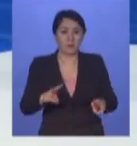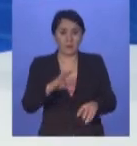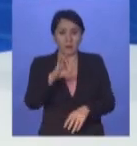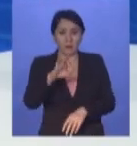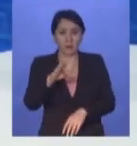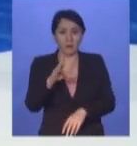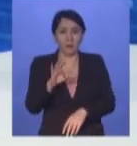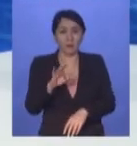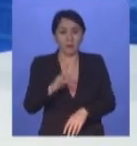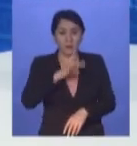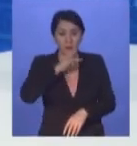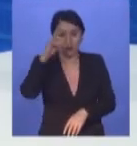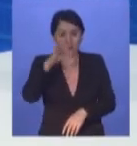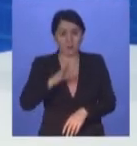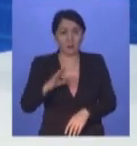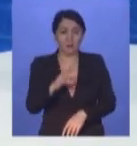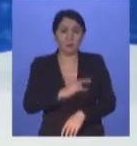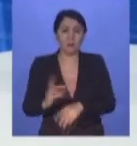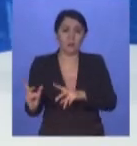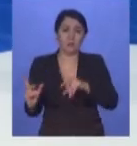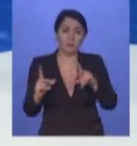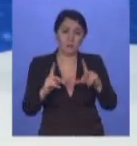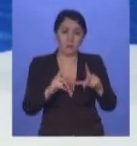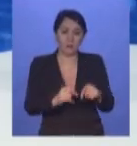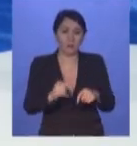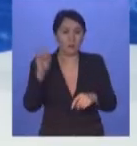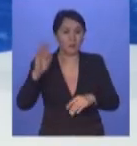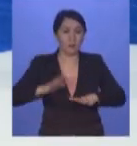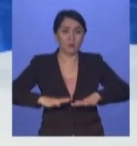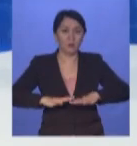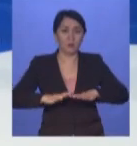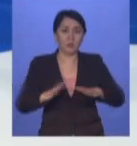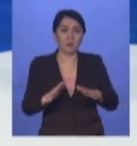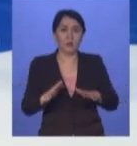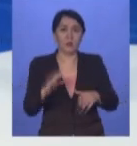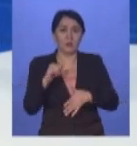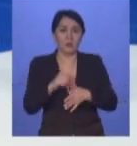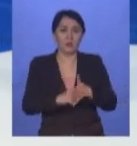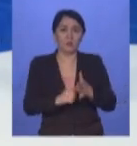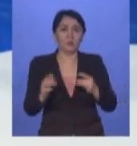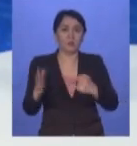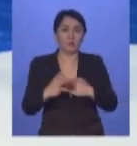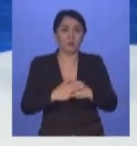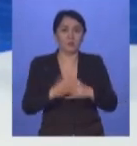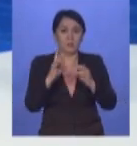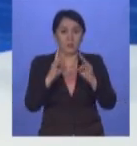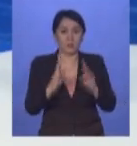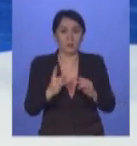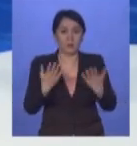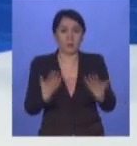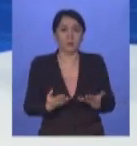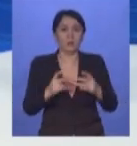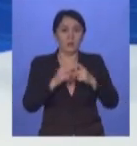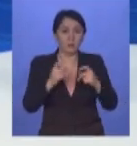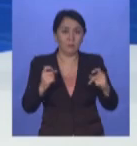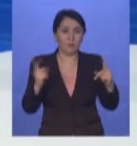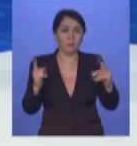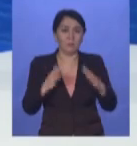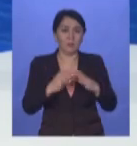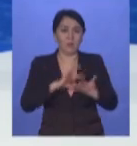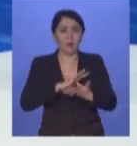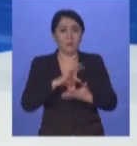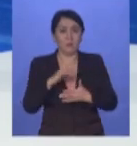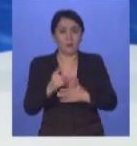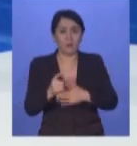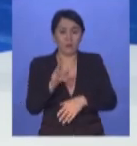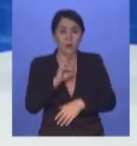Премьер-министр Олжас Бектенов солтүстік Қазақстан облысына жұмыс сапары аясында су тасқынның салдарын жою және зардап шеккен тұрғындарды